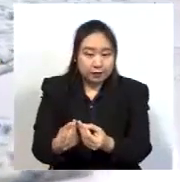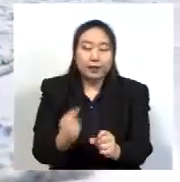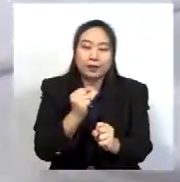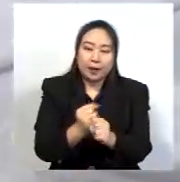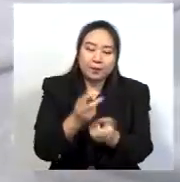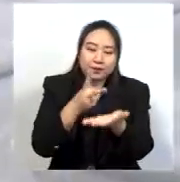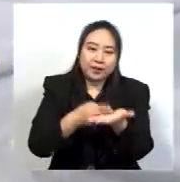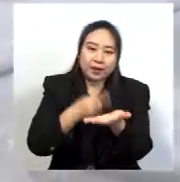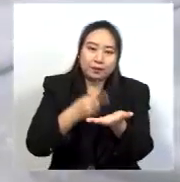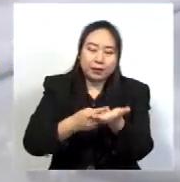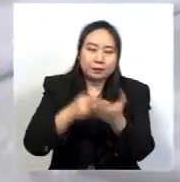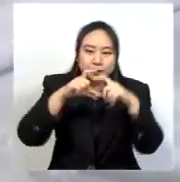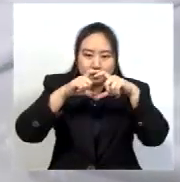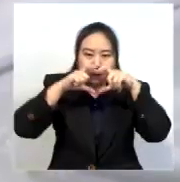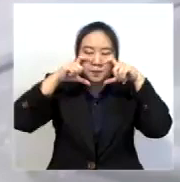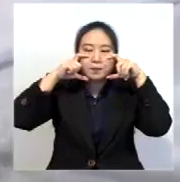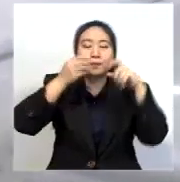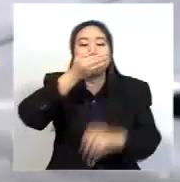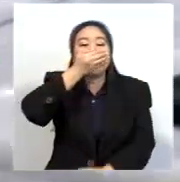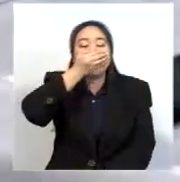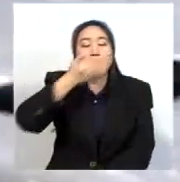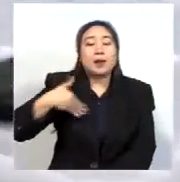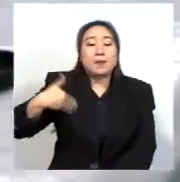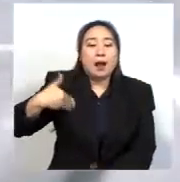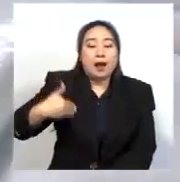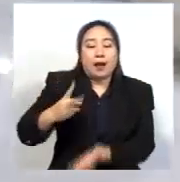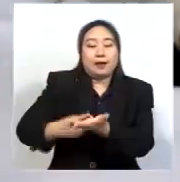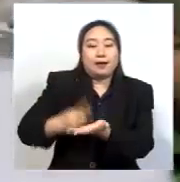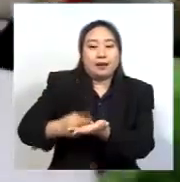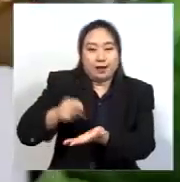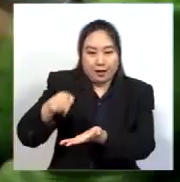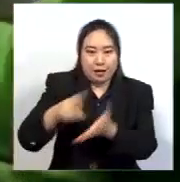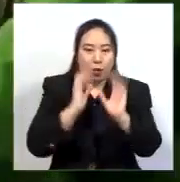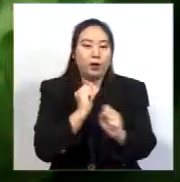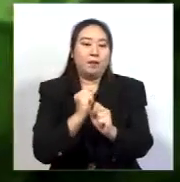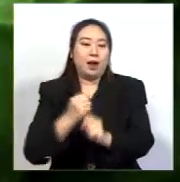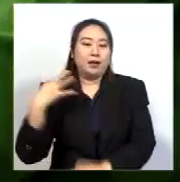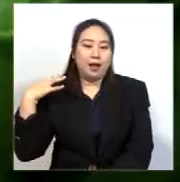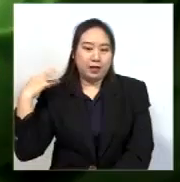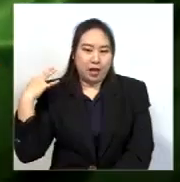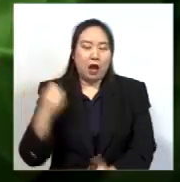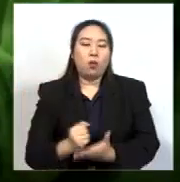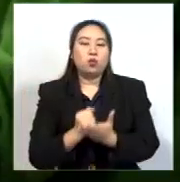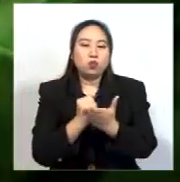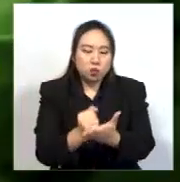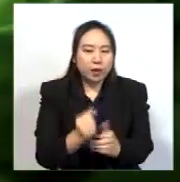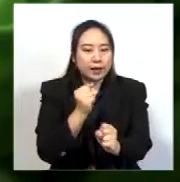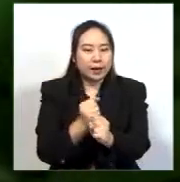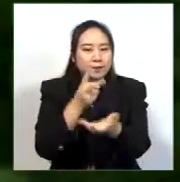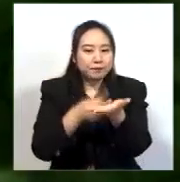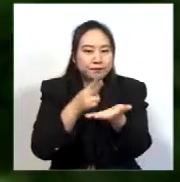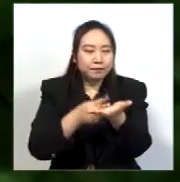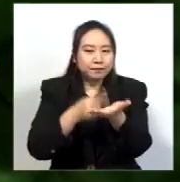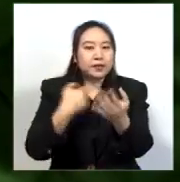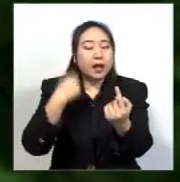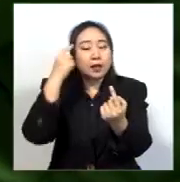การผลิตหน้ากากผ้าของเทศบาลตำบลฟ้าห้ามซึ่งเจ้าหน้าที่และจิตอาสาเข้ามาช่วยกันในการผลิตค่ะเ